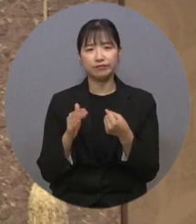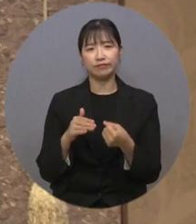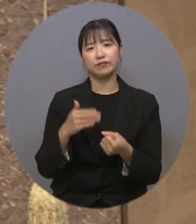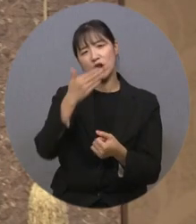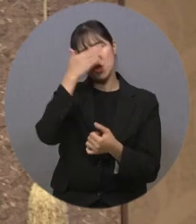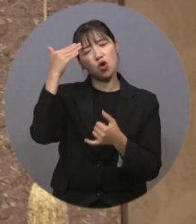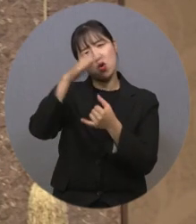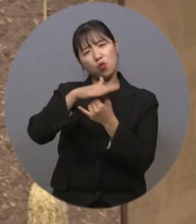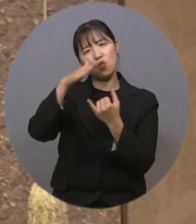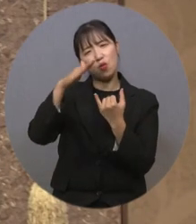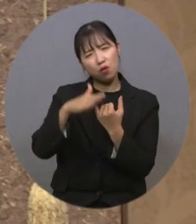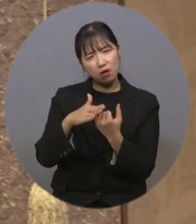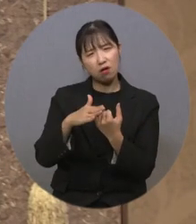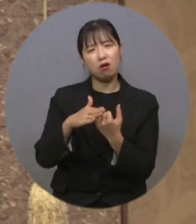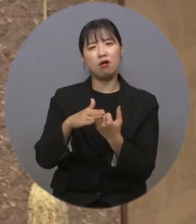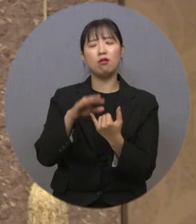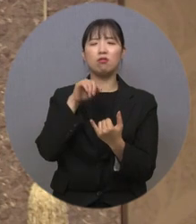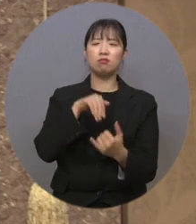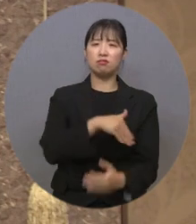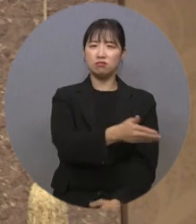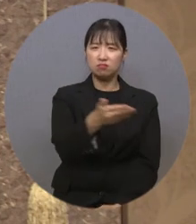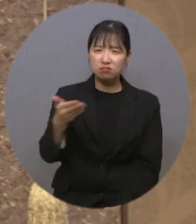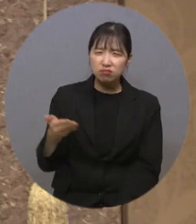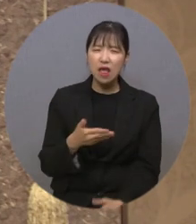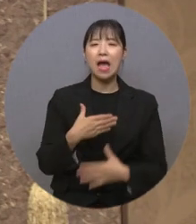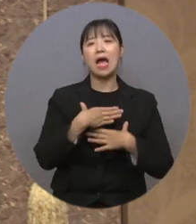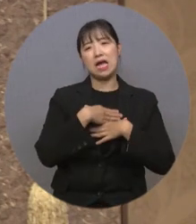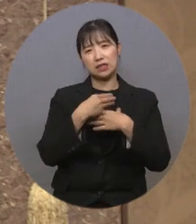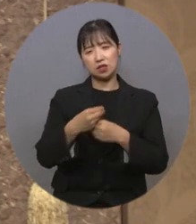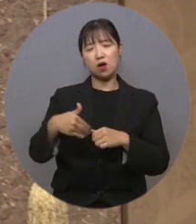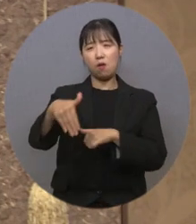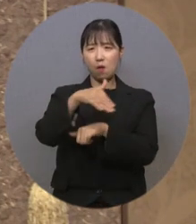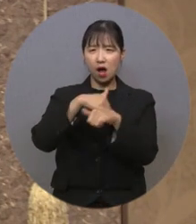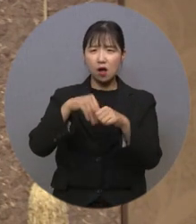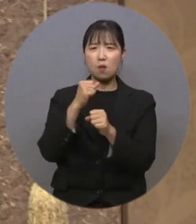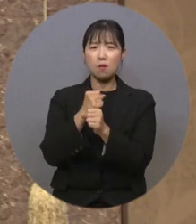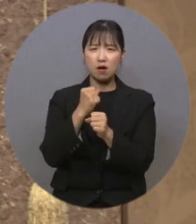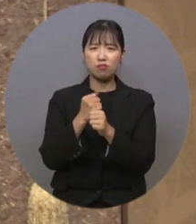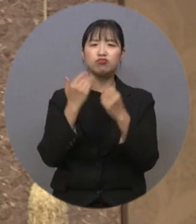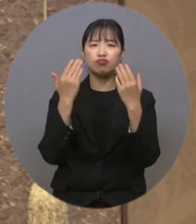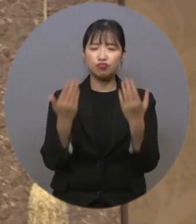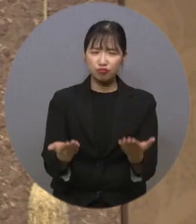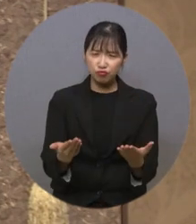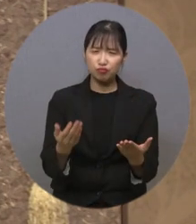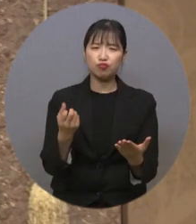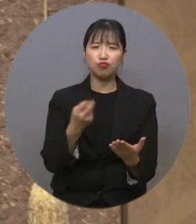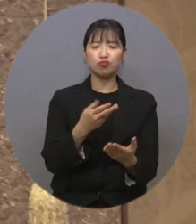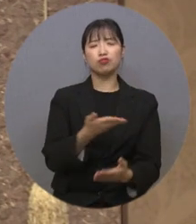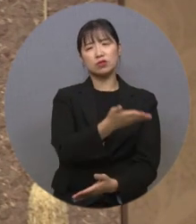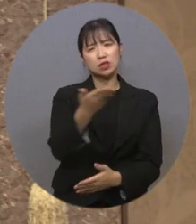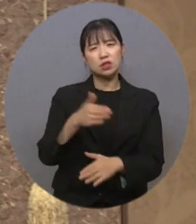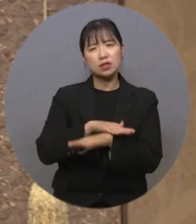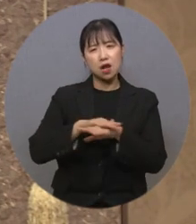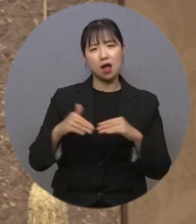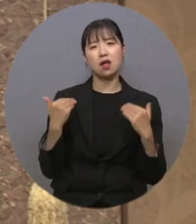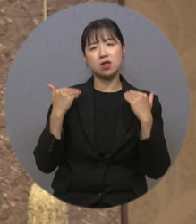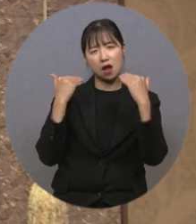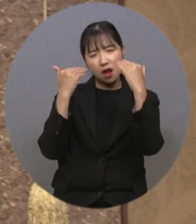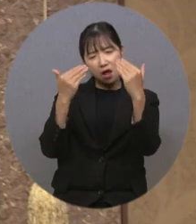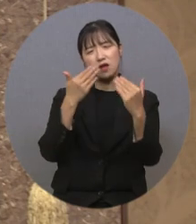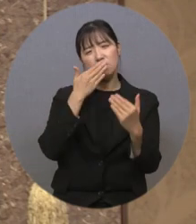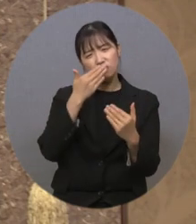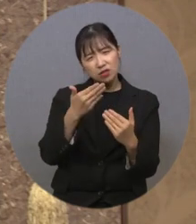우리 청소년들을 어떻게 해야 안전한 환경을 만들어주고 그들이 잘 자랄 수